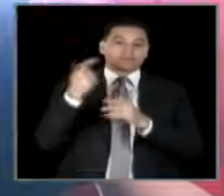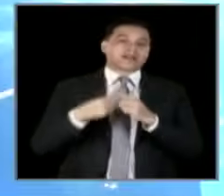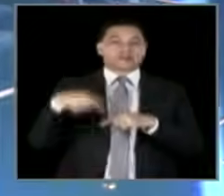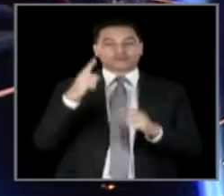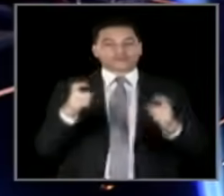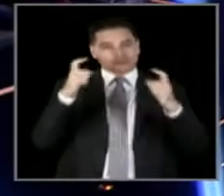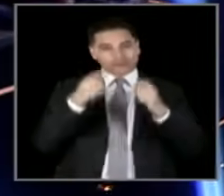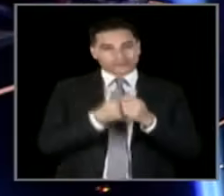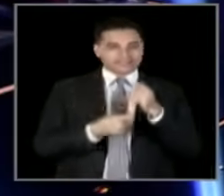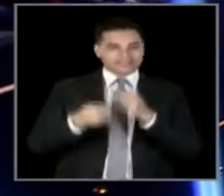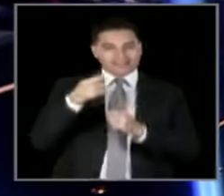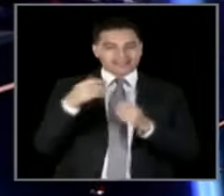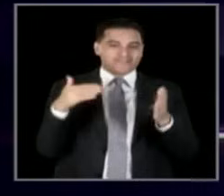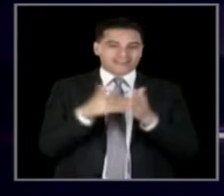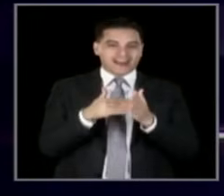الرباني.